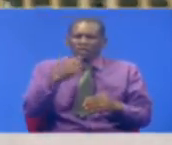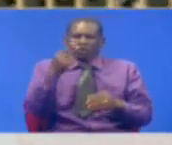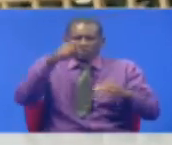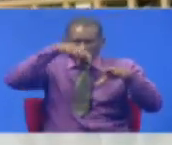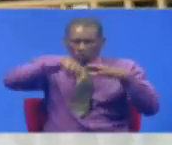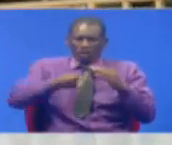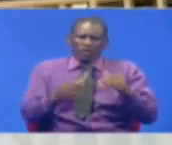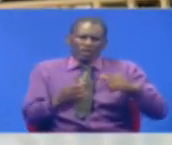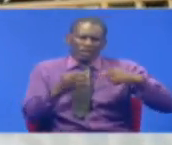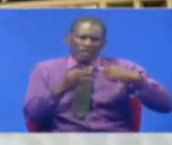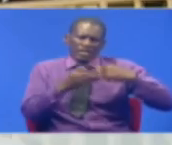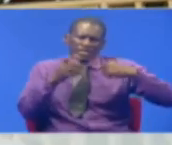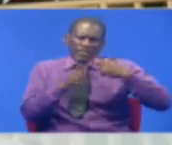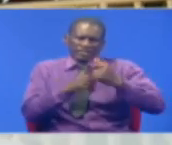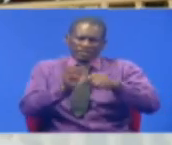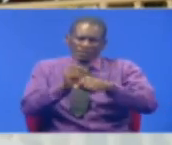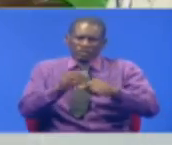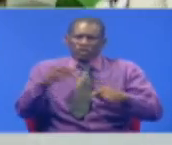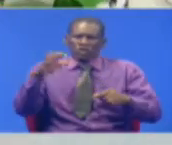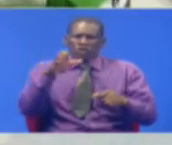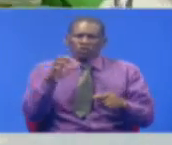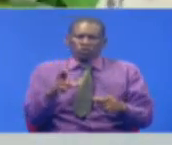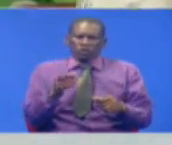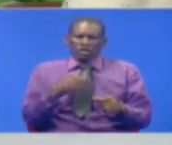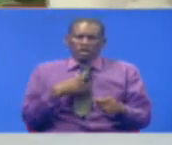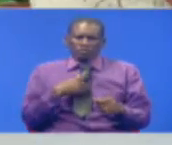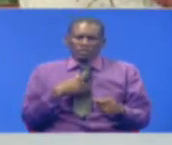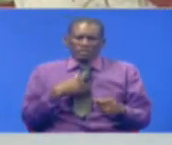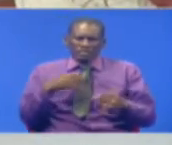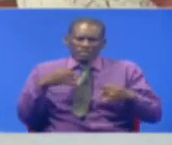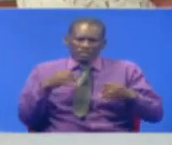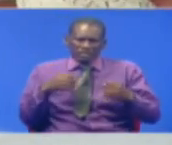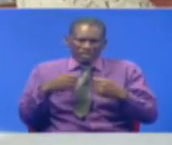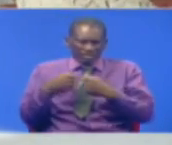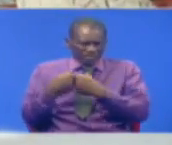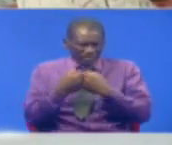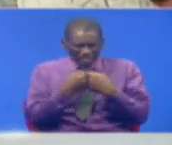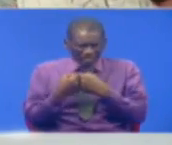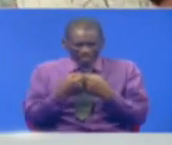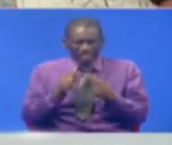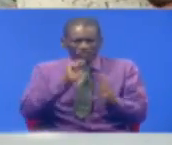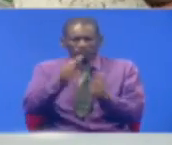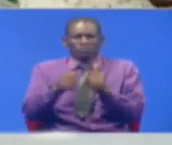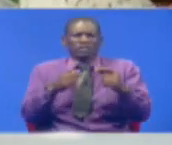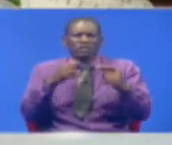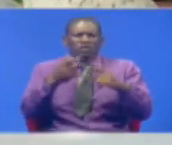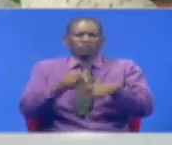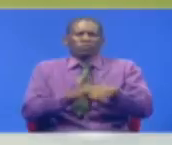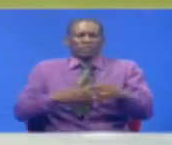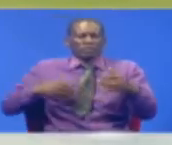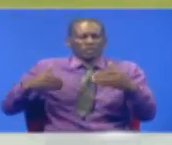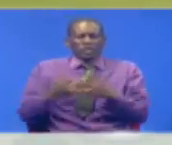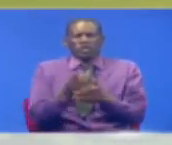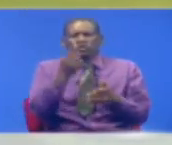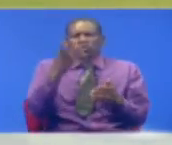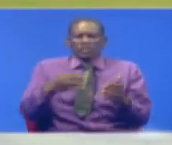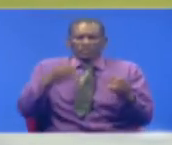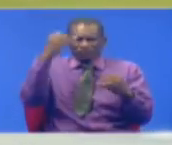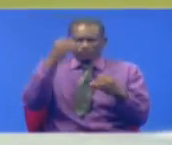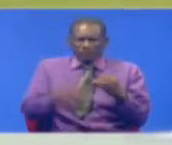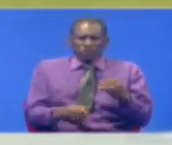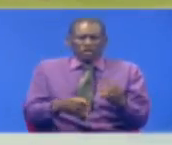ya 86. Gor Mahia imekuwa ikisusua katika michuano hii tangu alipofika katika awamu ya robo finali ya